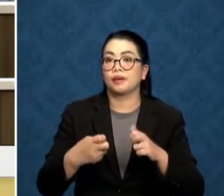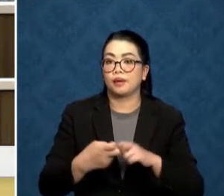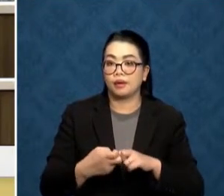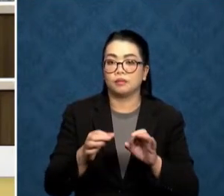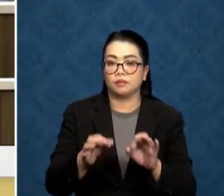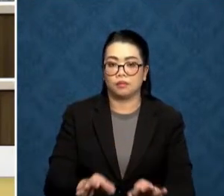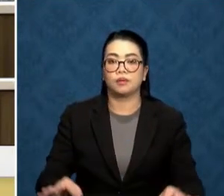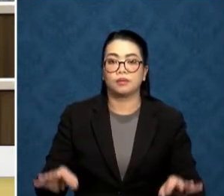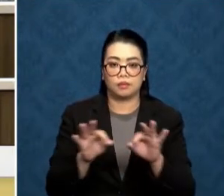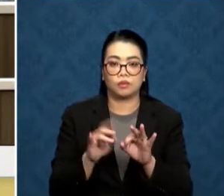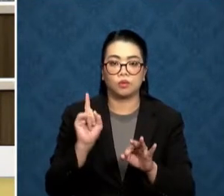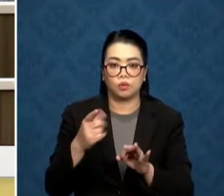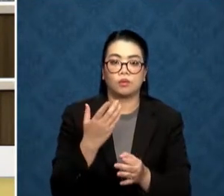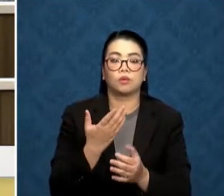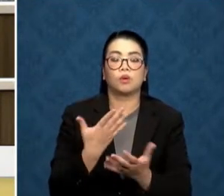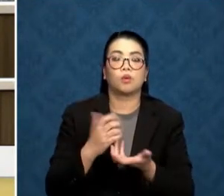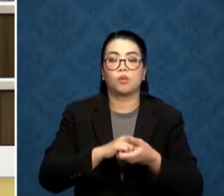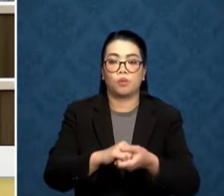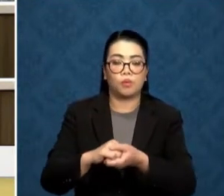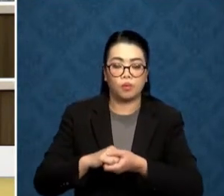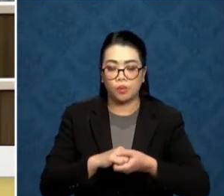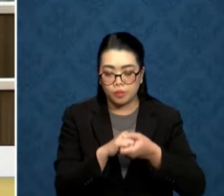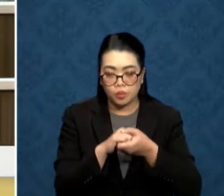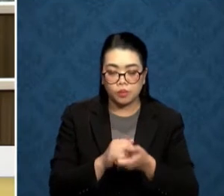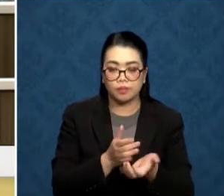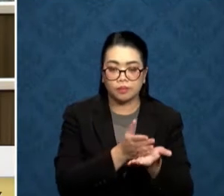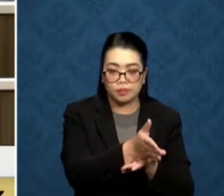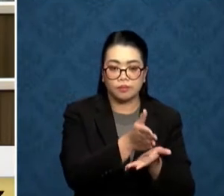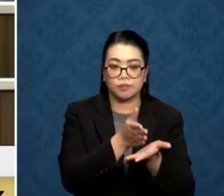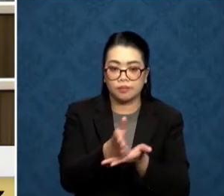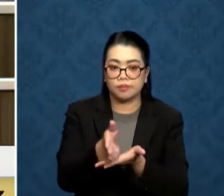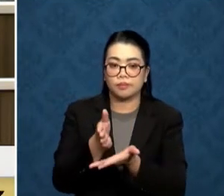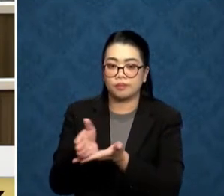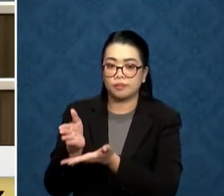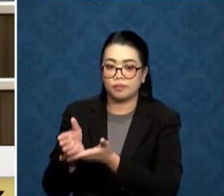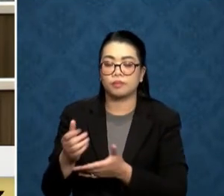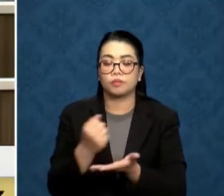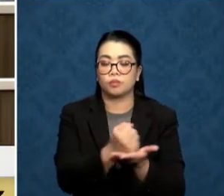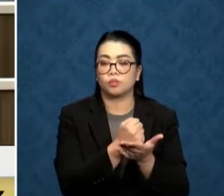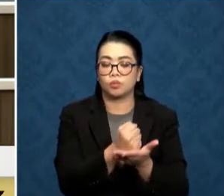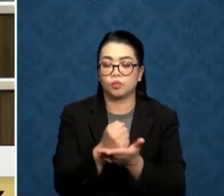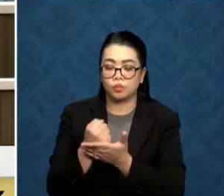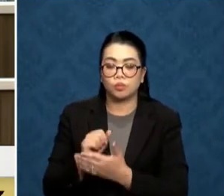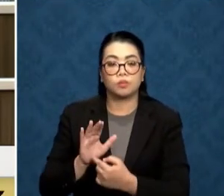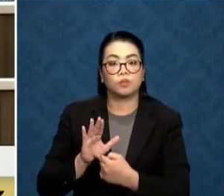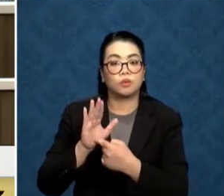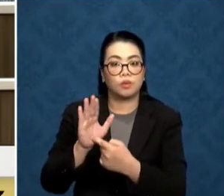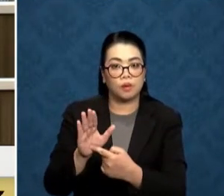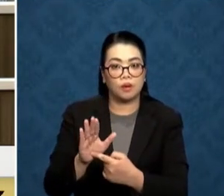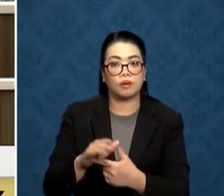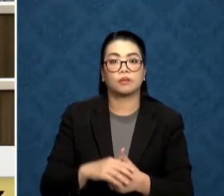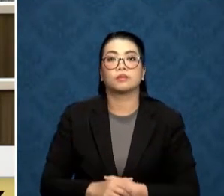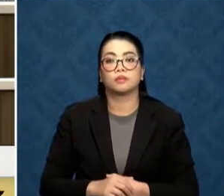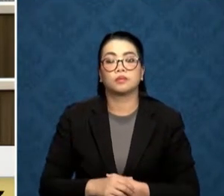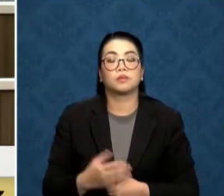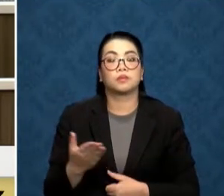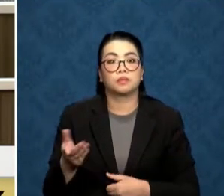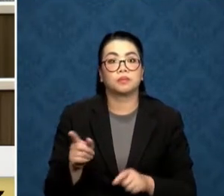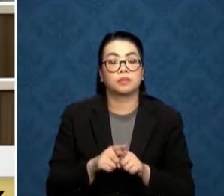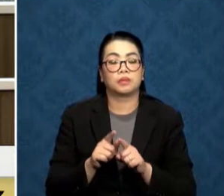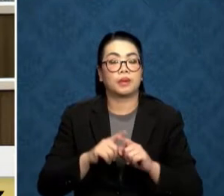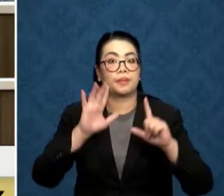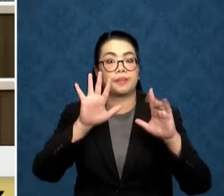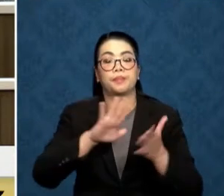ำเป็นครับที่จะต้องได้รับความรวมมือจากทุกภาคส่นอย่เช่น การออกรถโวของท่านนายลัมตรีครั